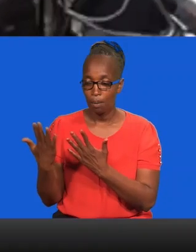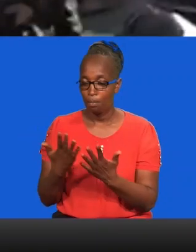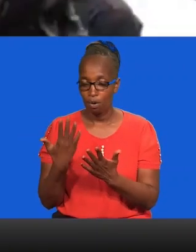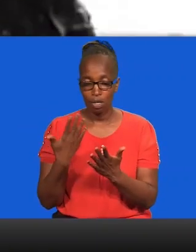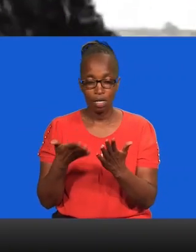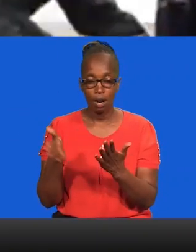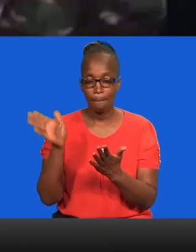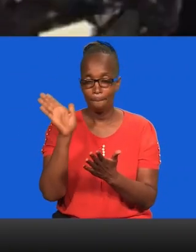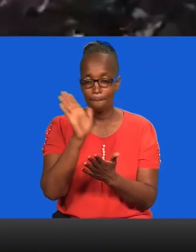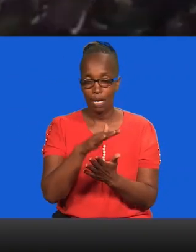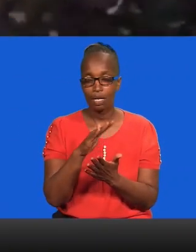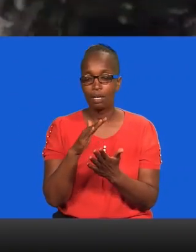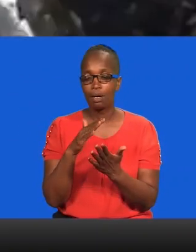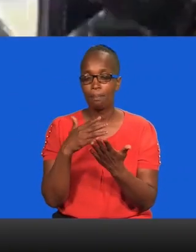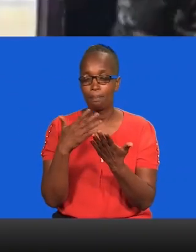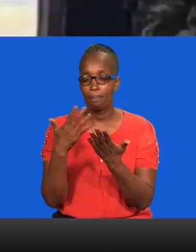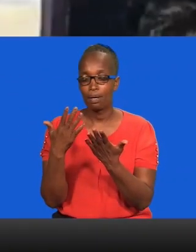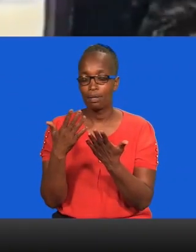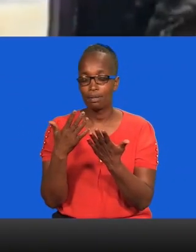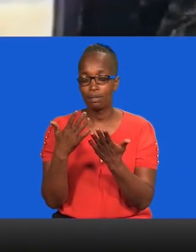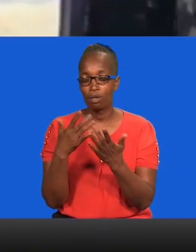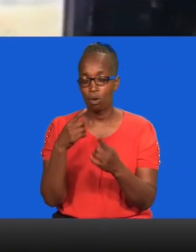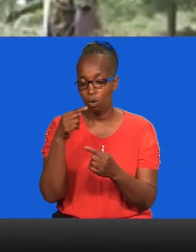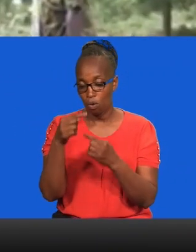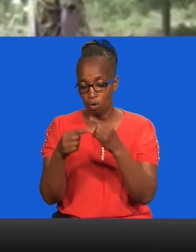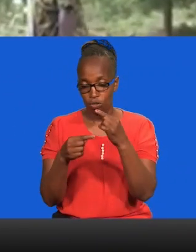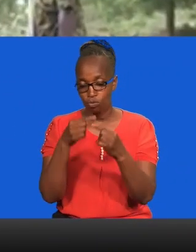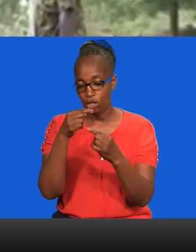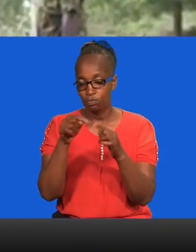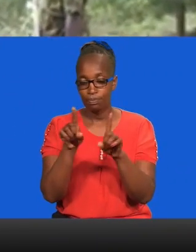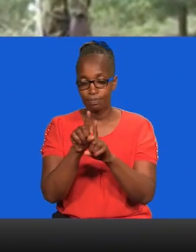ya kupinga mswada wa fedha mwaka 2024.